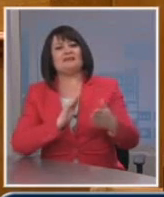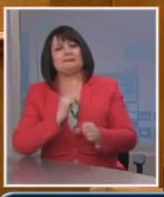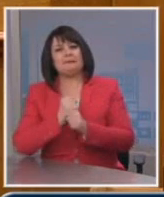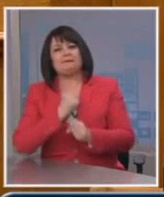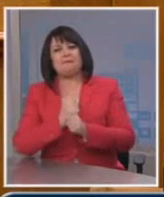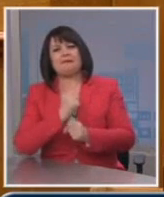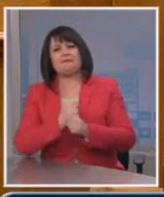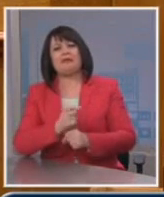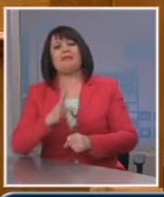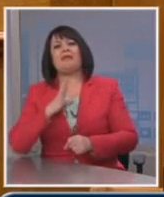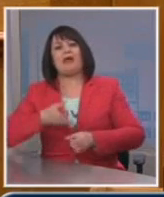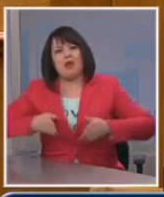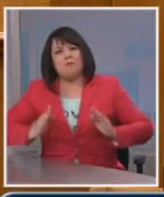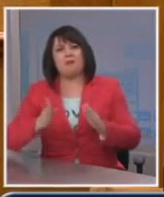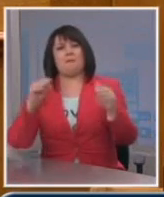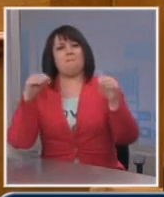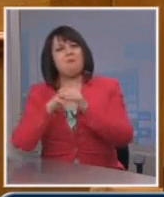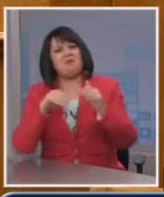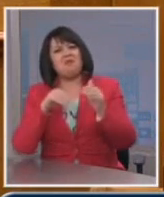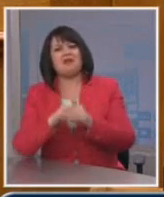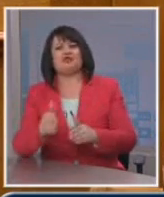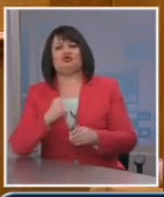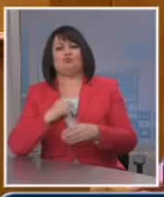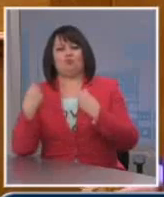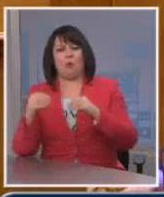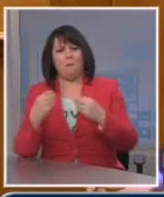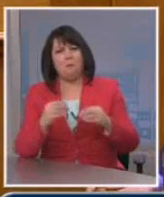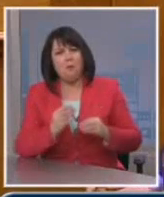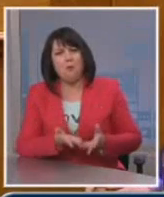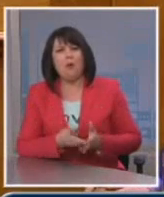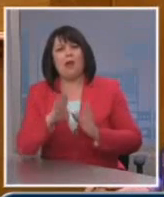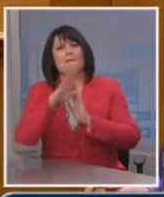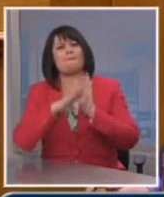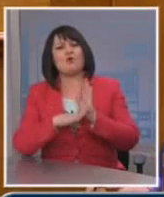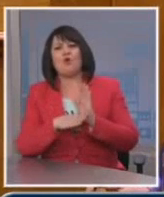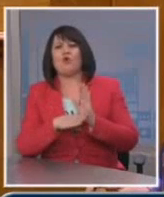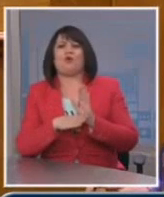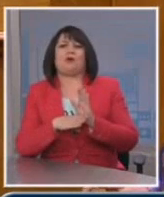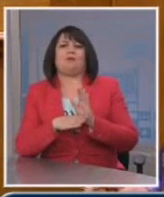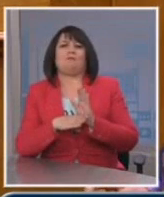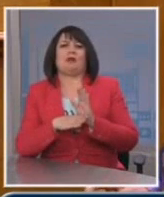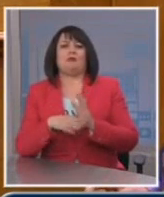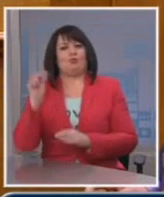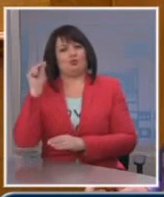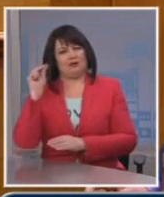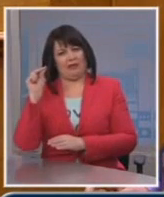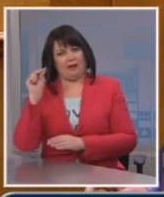να προχωρήσει οι επενδύσεις, οι ιδιωτικοποίησεις, το πρόγραμμα στο οποίο έχει δεσμευτεί η